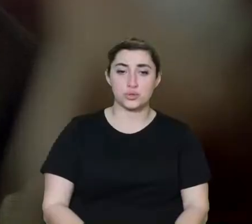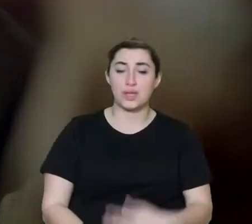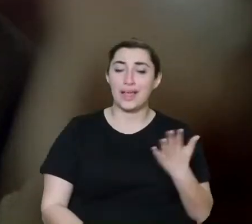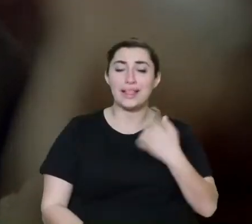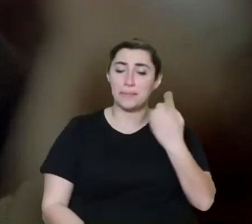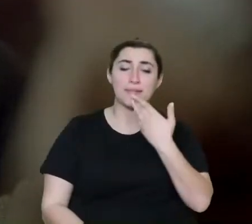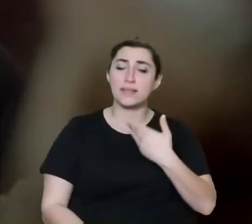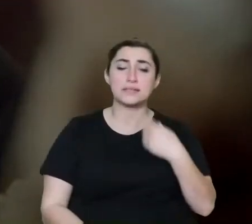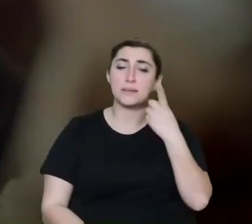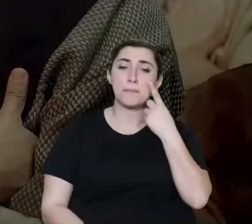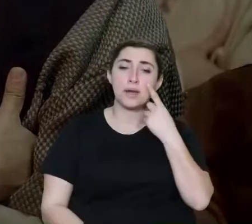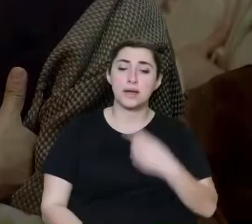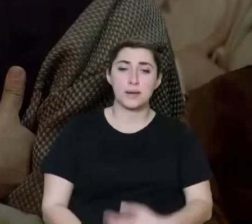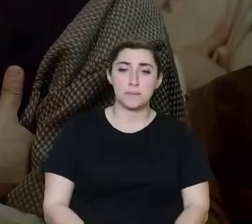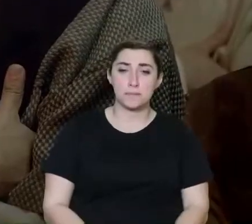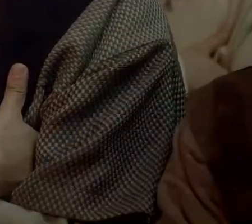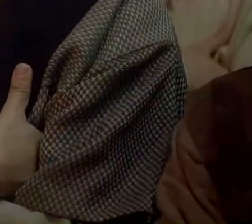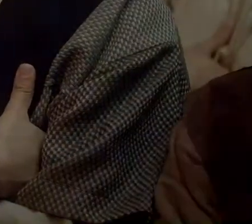Hele bir deyiverin bakalım.